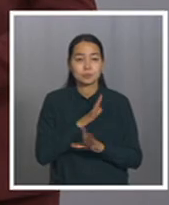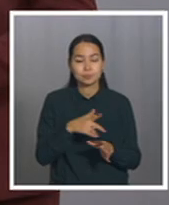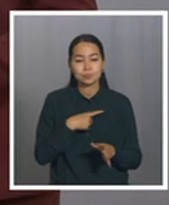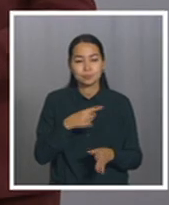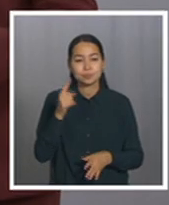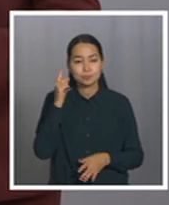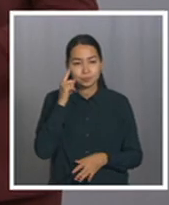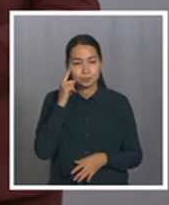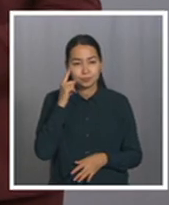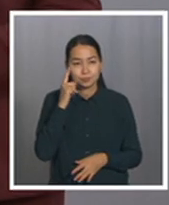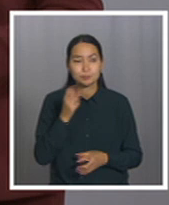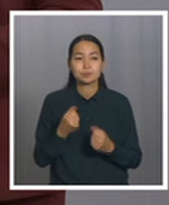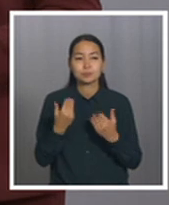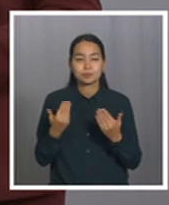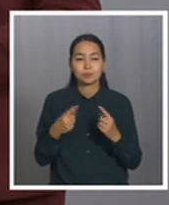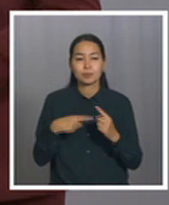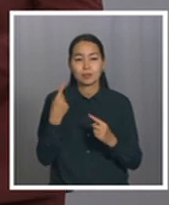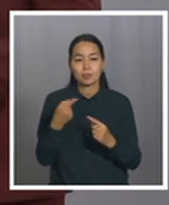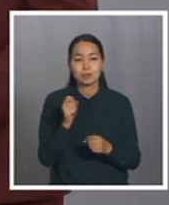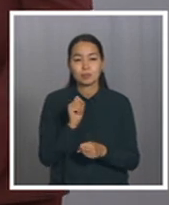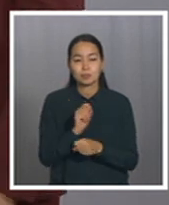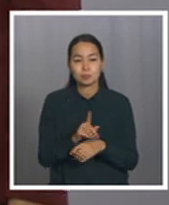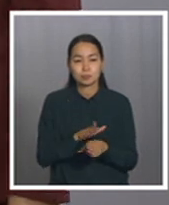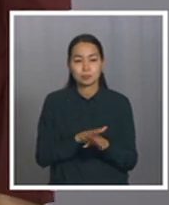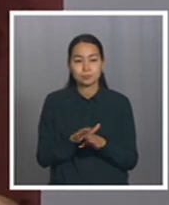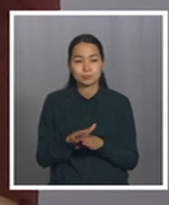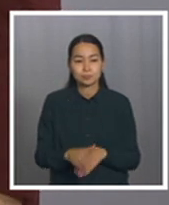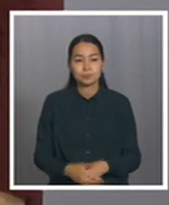ойламаймын. Ендеше келесі тапсырмамызға көшейік.